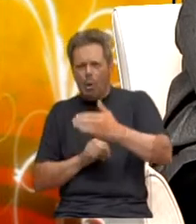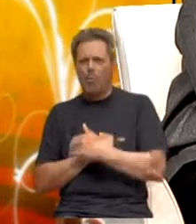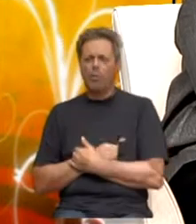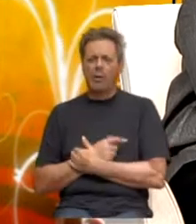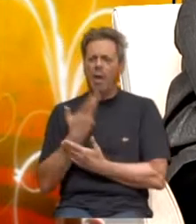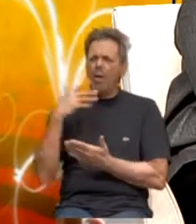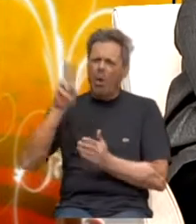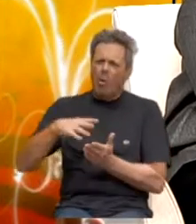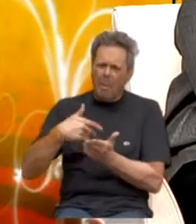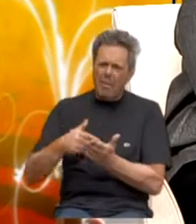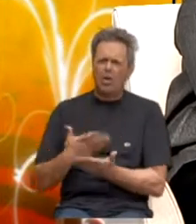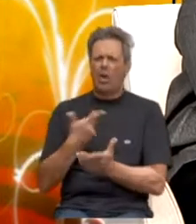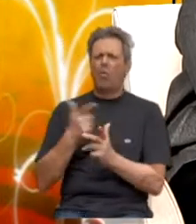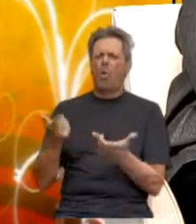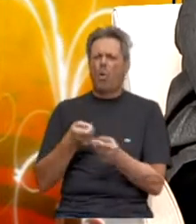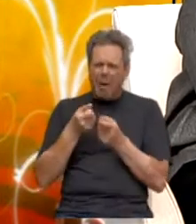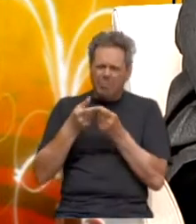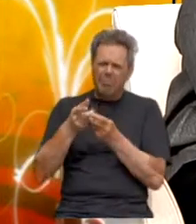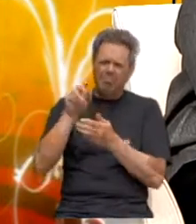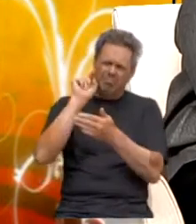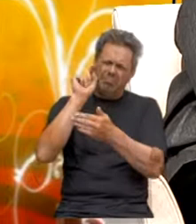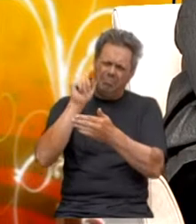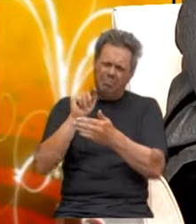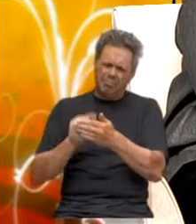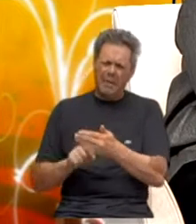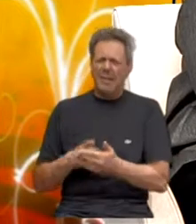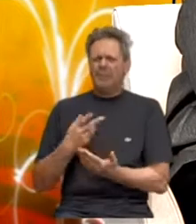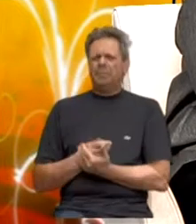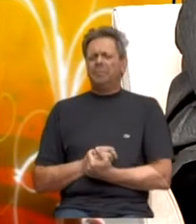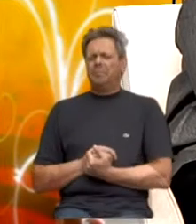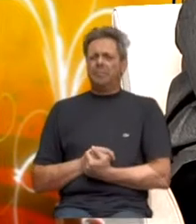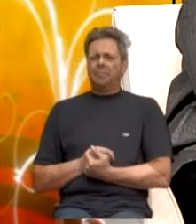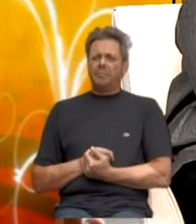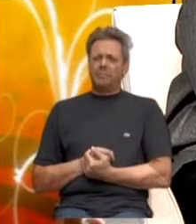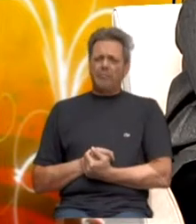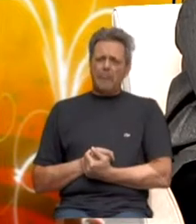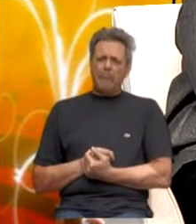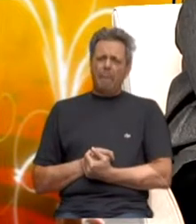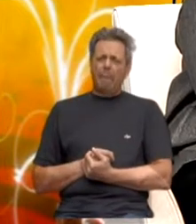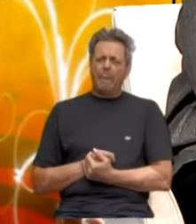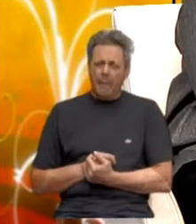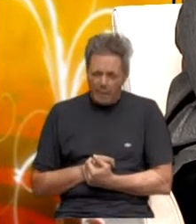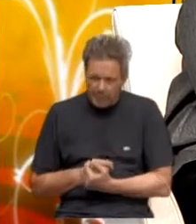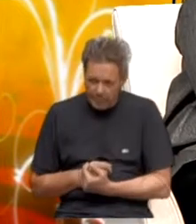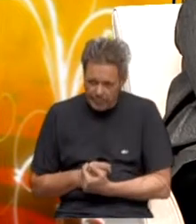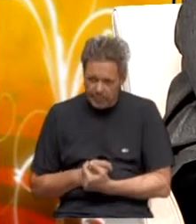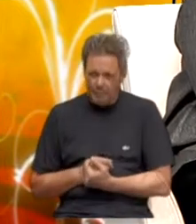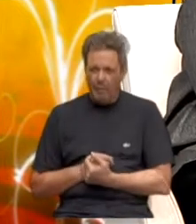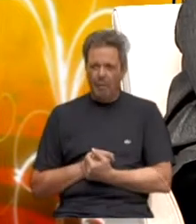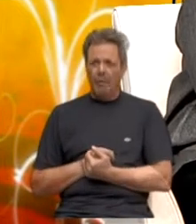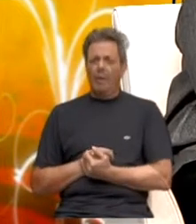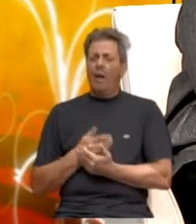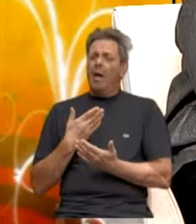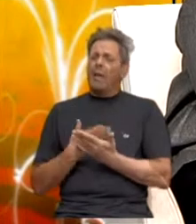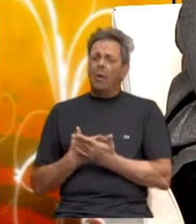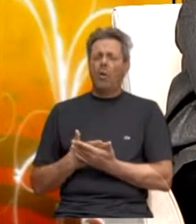ima masnoće, koliko ima ugljikohidrata, koliko kalorija taj proizvod nosi po pakiranju ili na 100 grama. Tako